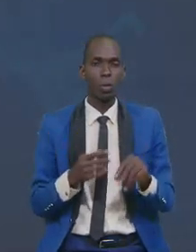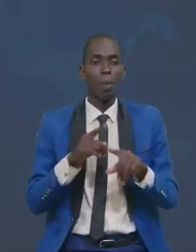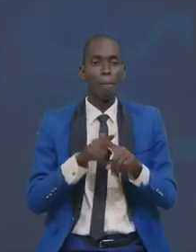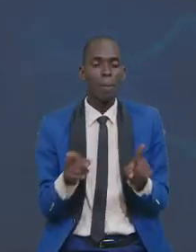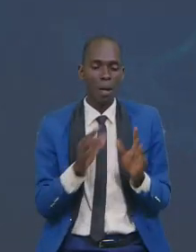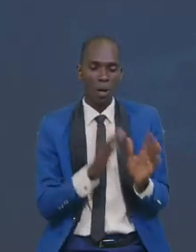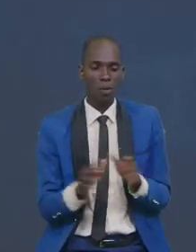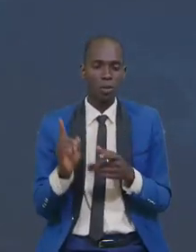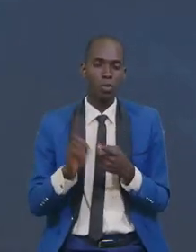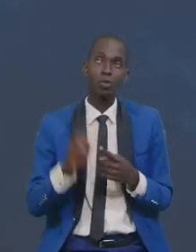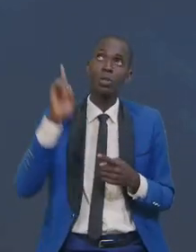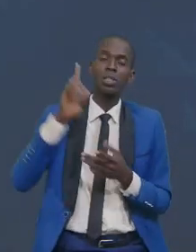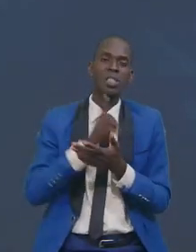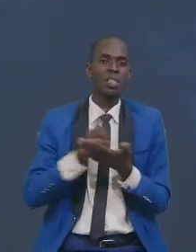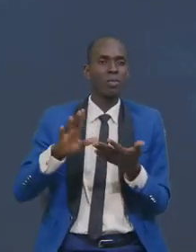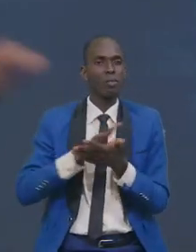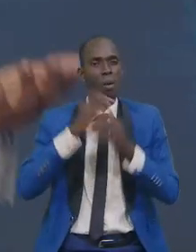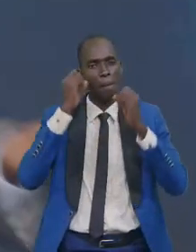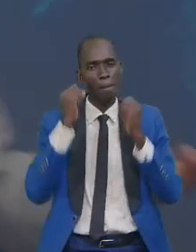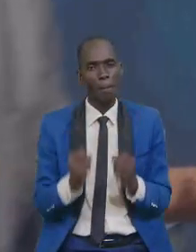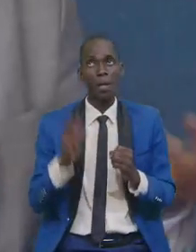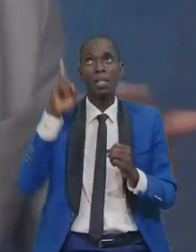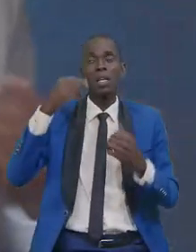puissance divine. Il nous a donné.